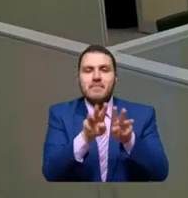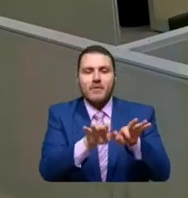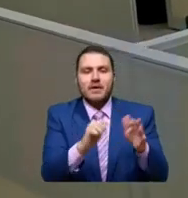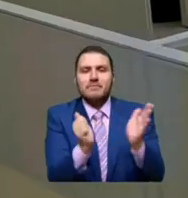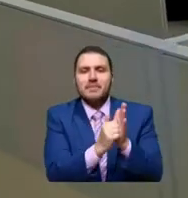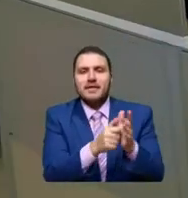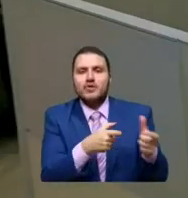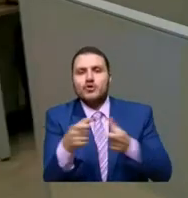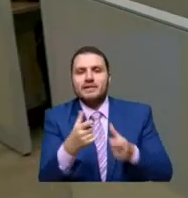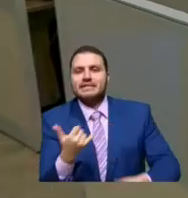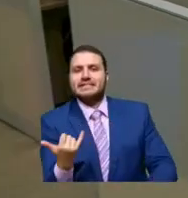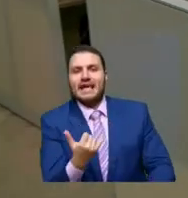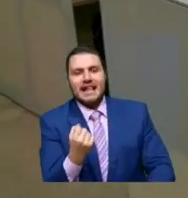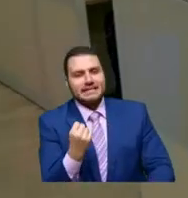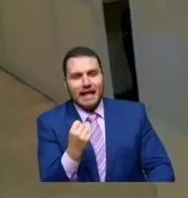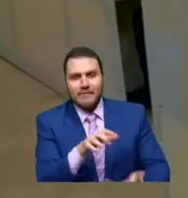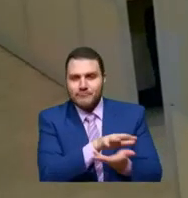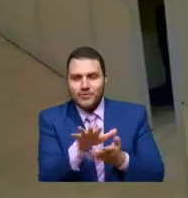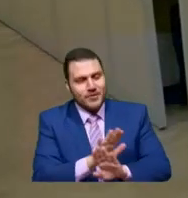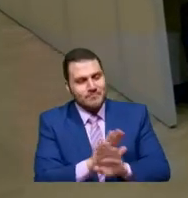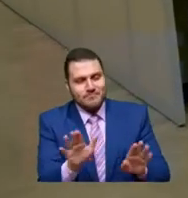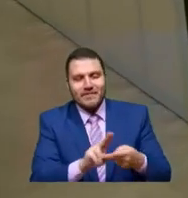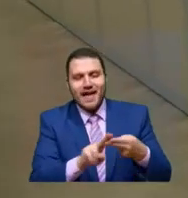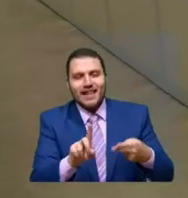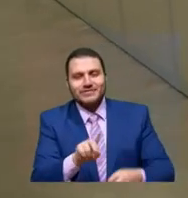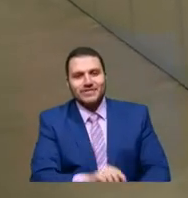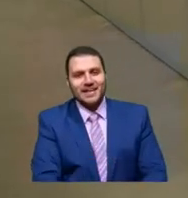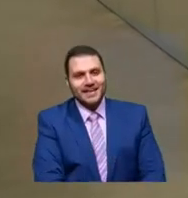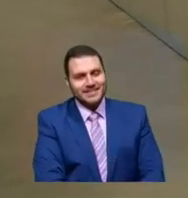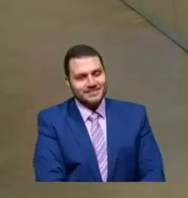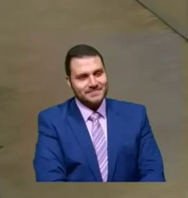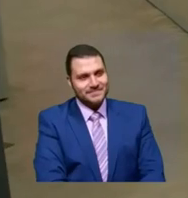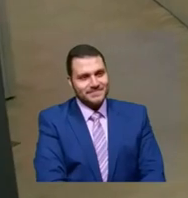منازلهم دون خلل أو قصور.